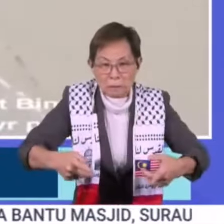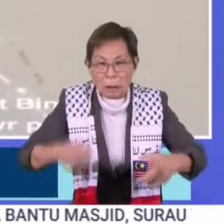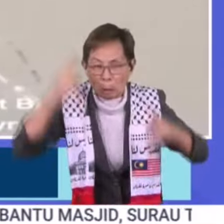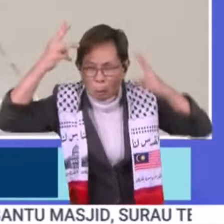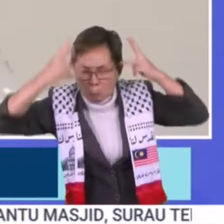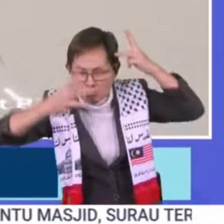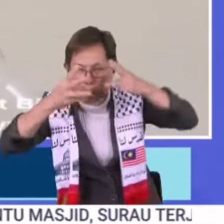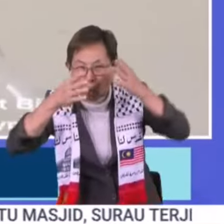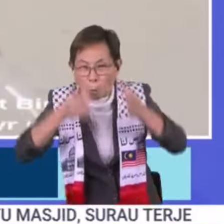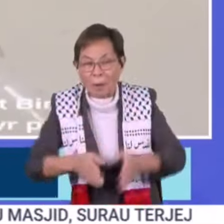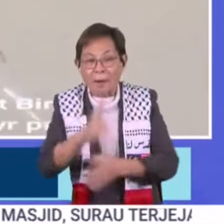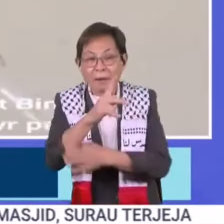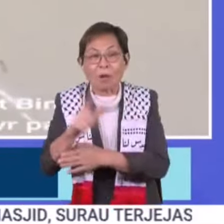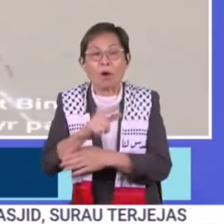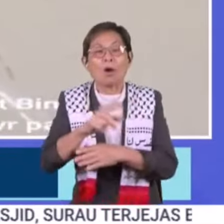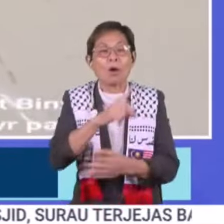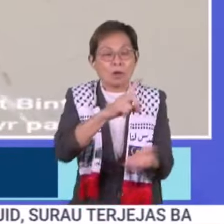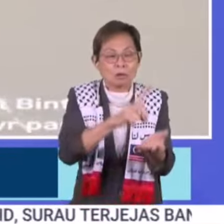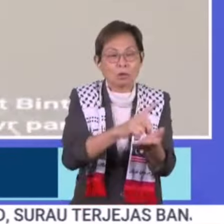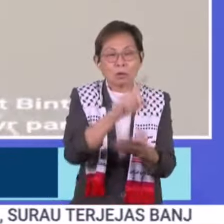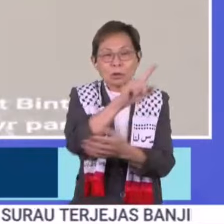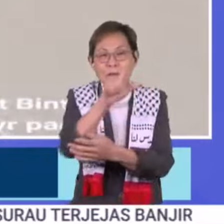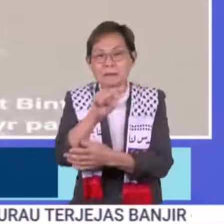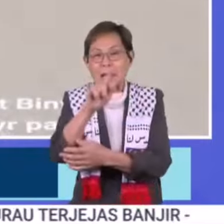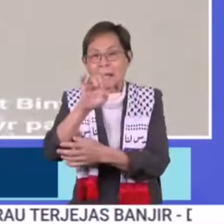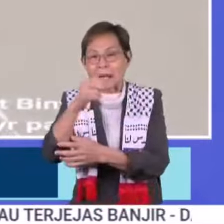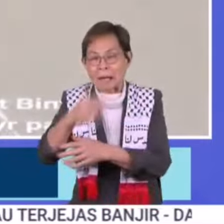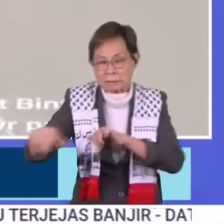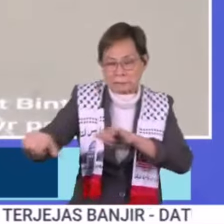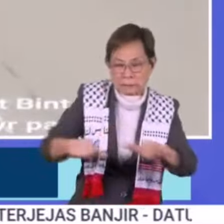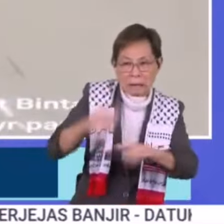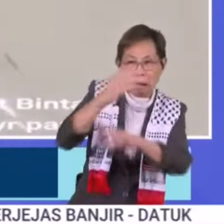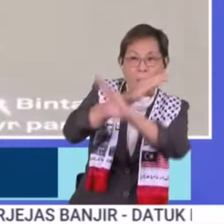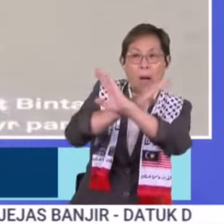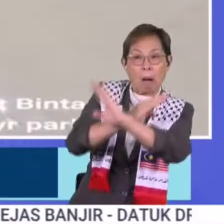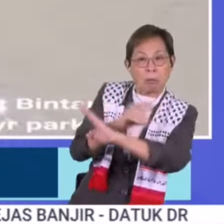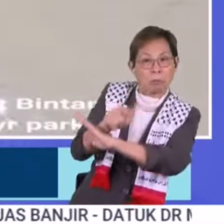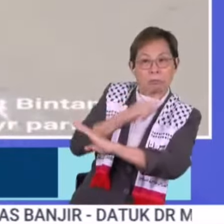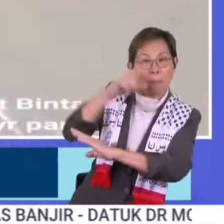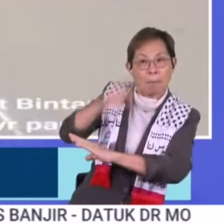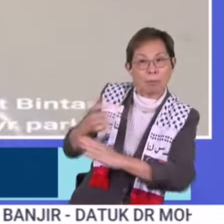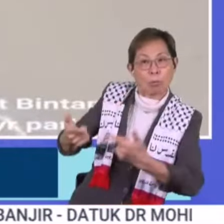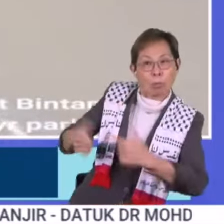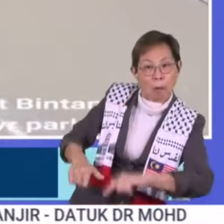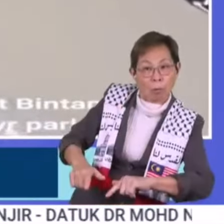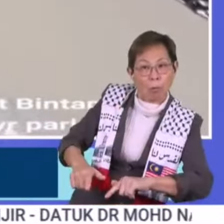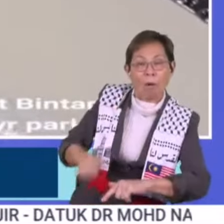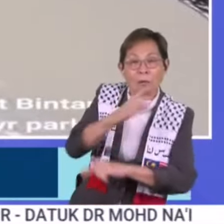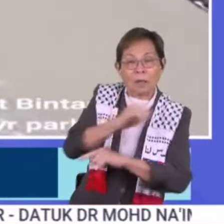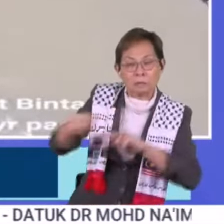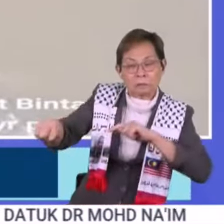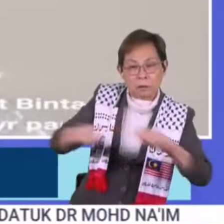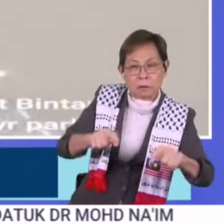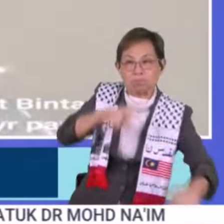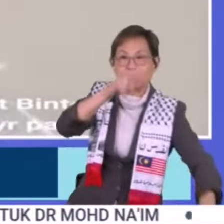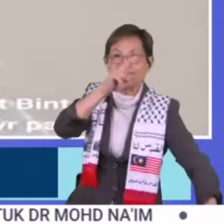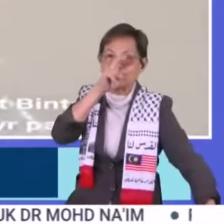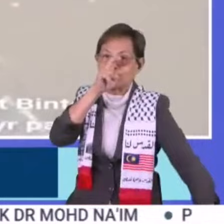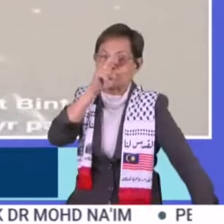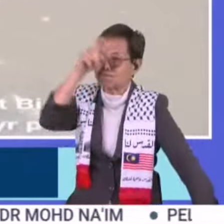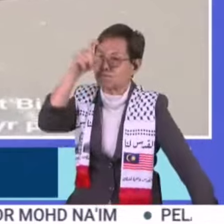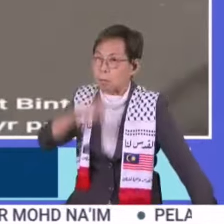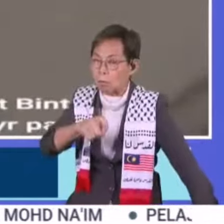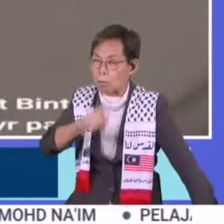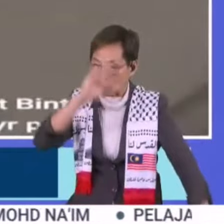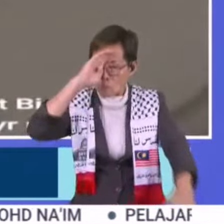resah warga kota. Dr. Zaliha Mustafa berkata kegiatan haram seperti itu tidak sepatutnya berlaku dan tindakan tegas juga